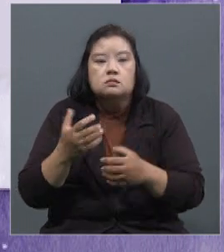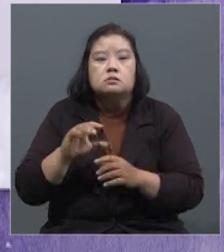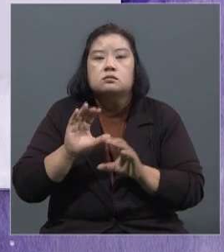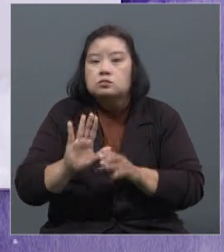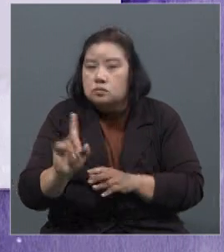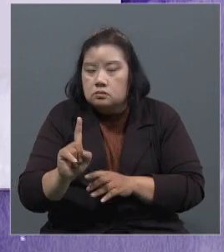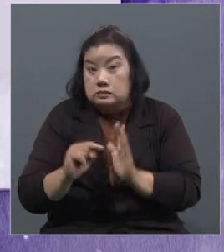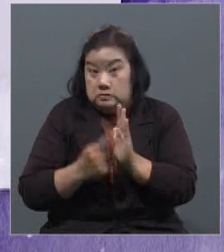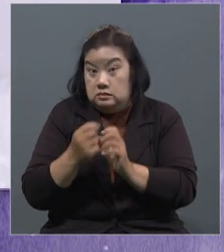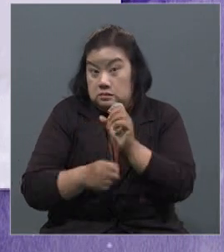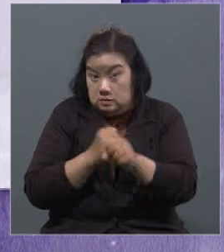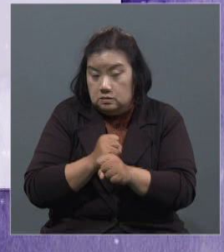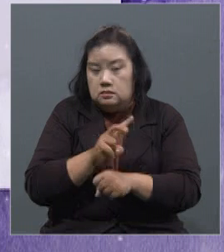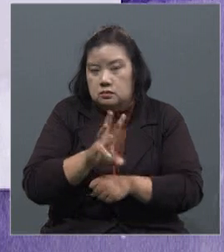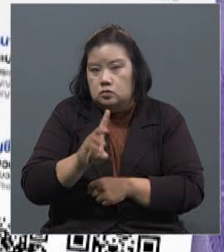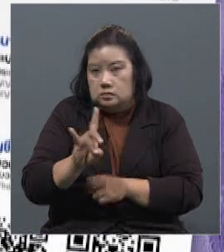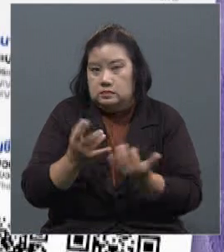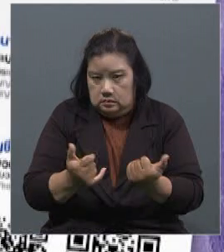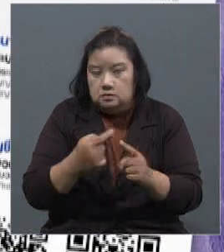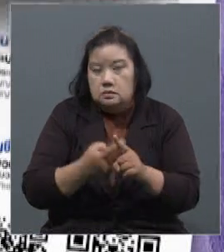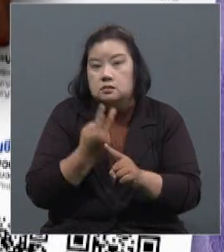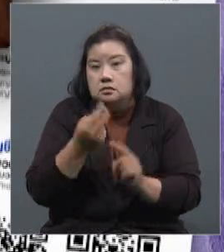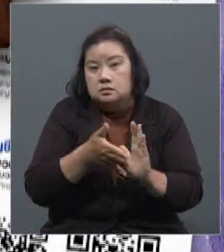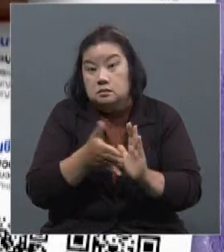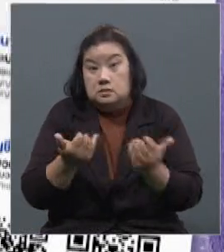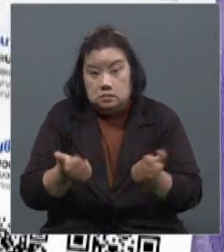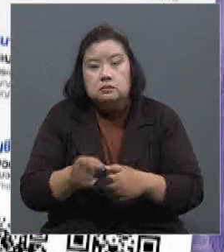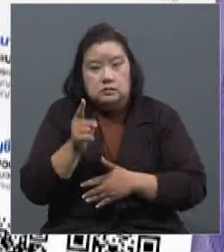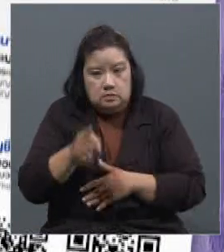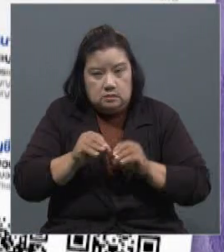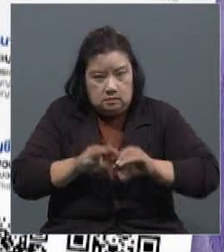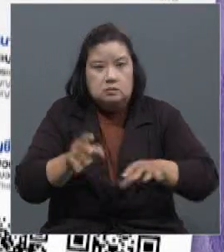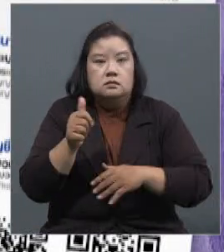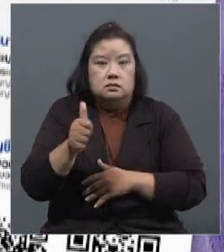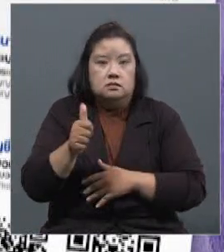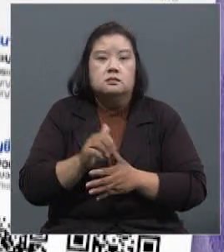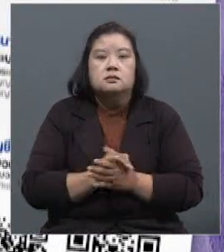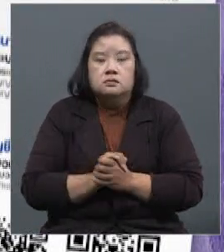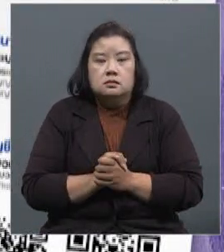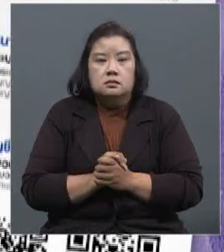2567ที่ผ่านมาแชร์นี้ชัวร์ส่งต่อกันได้ค่ะ